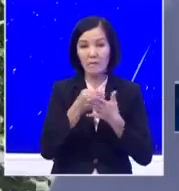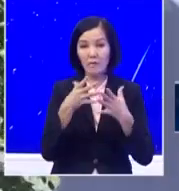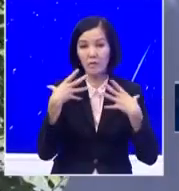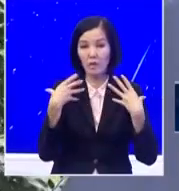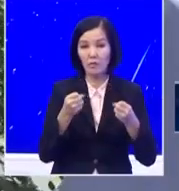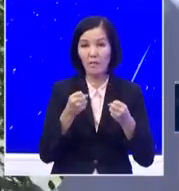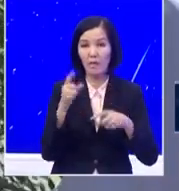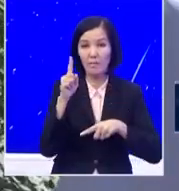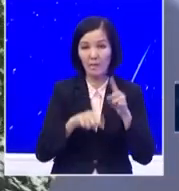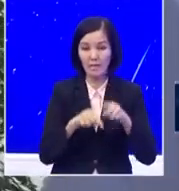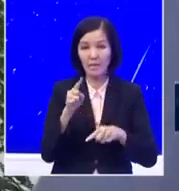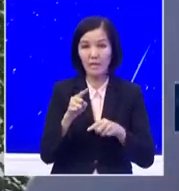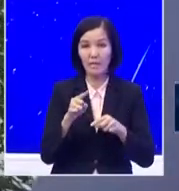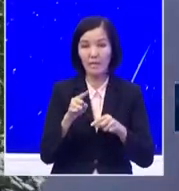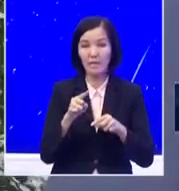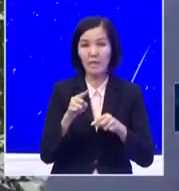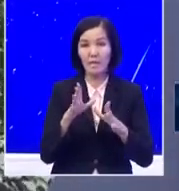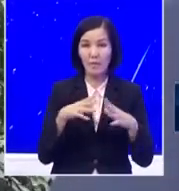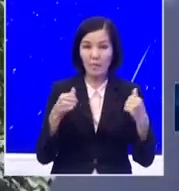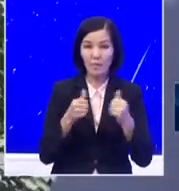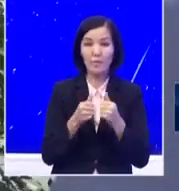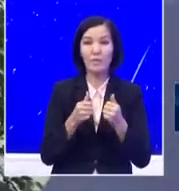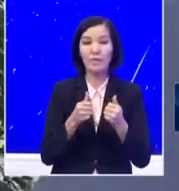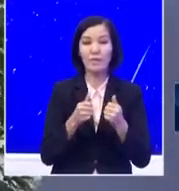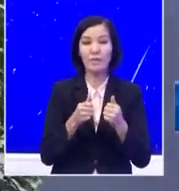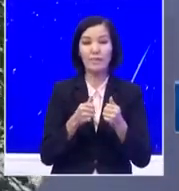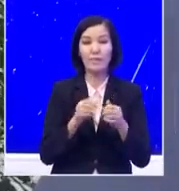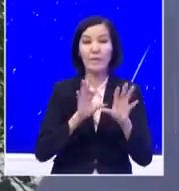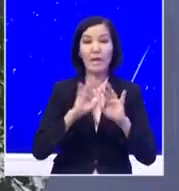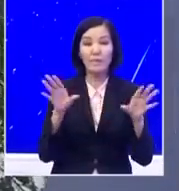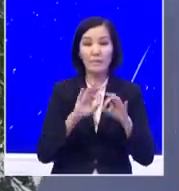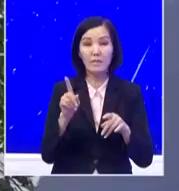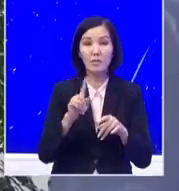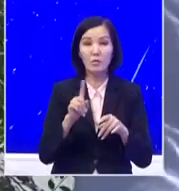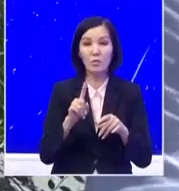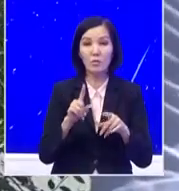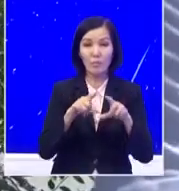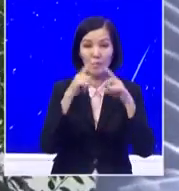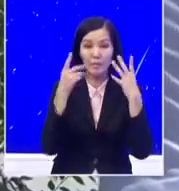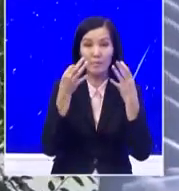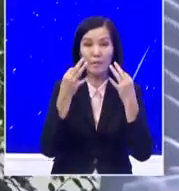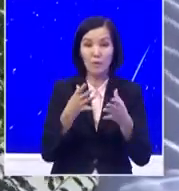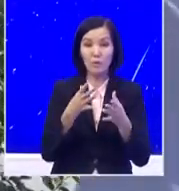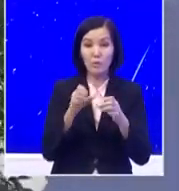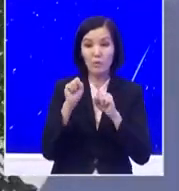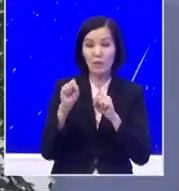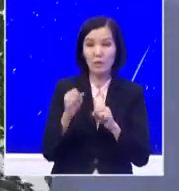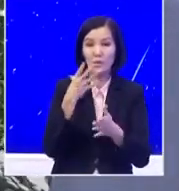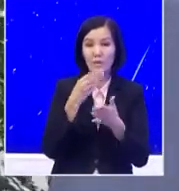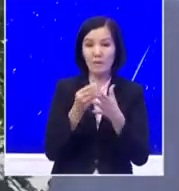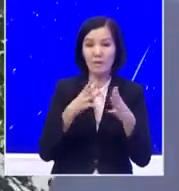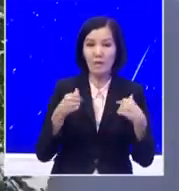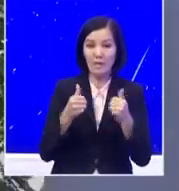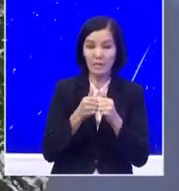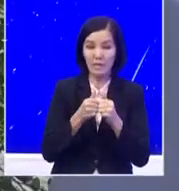здоровье наших близких. И объяснить то, что маски – это самый простой способ защитить себя и своих